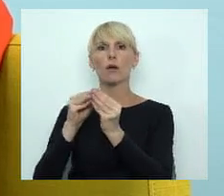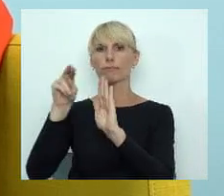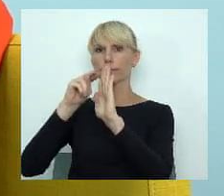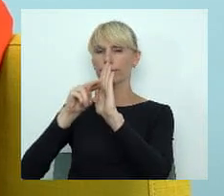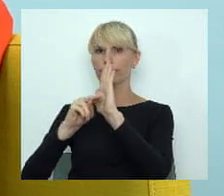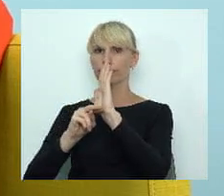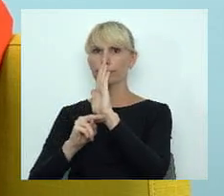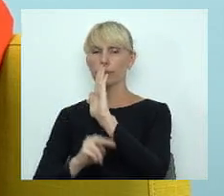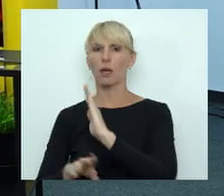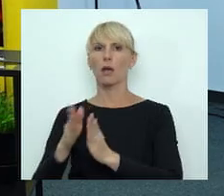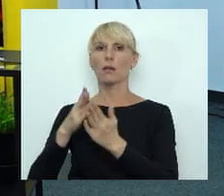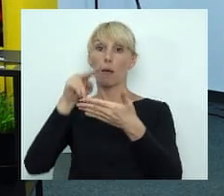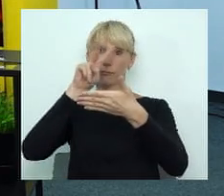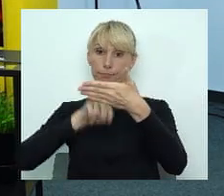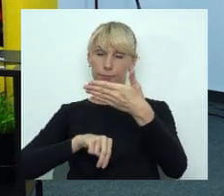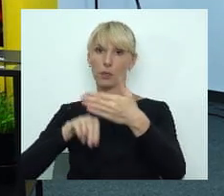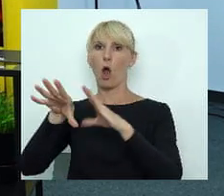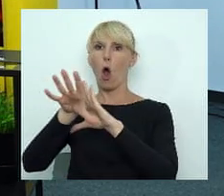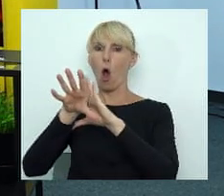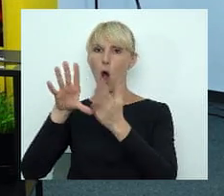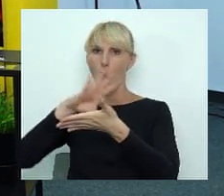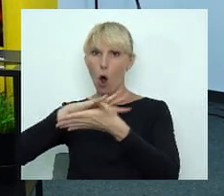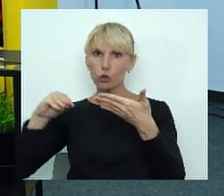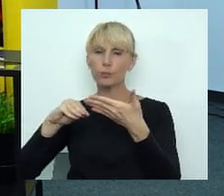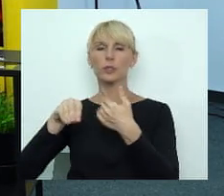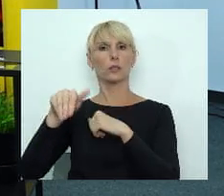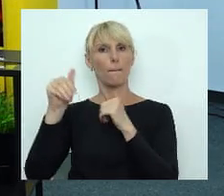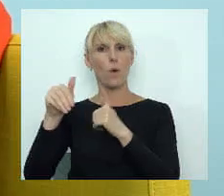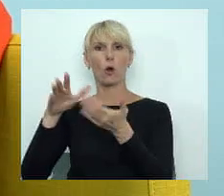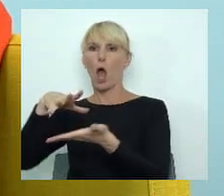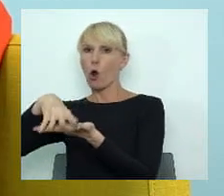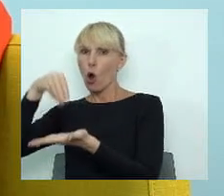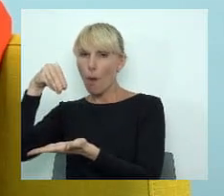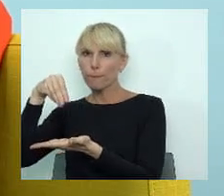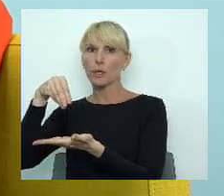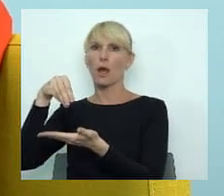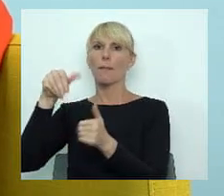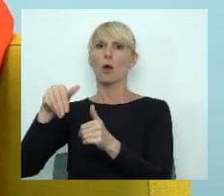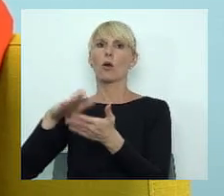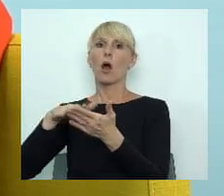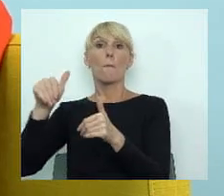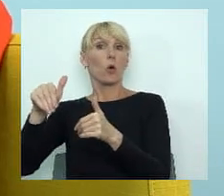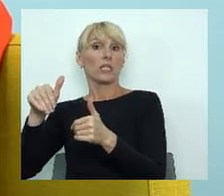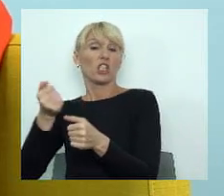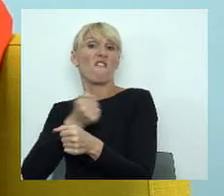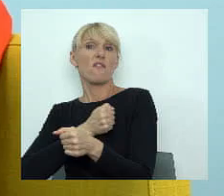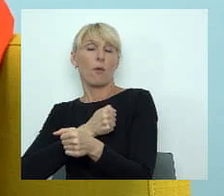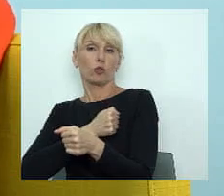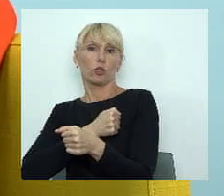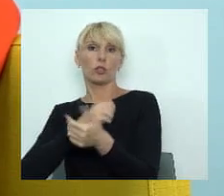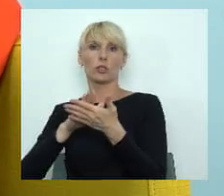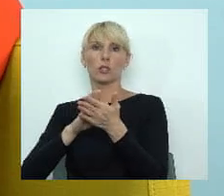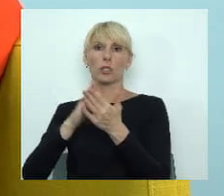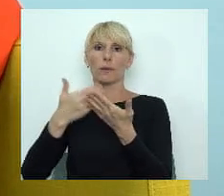i prawo wglądu, i prawo uzyskania odpisów, i kopii, i nawet mogę sobie wypożyczyć pewną dokumentację, i